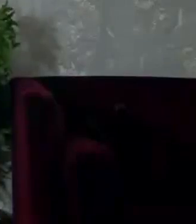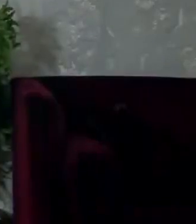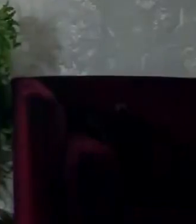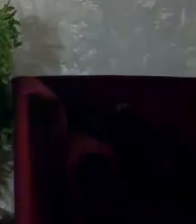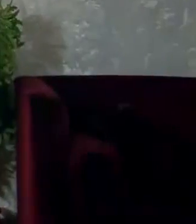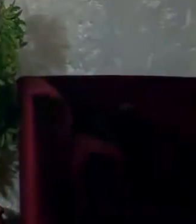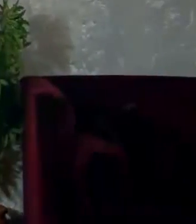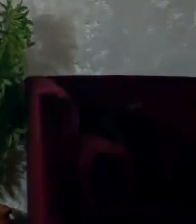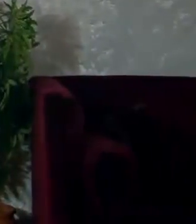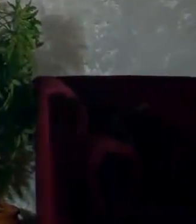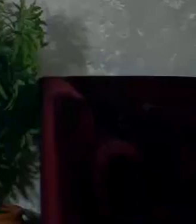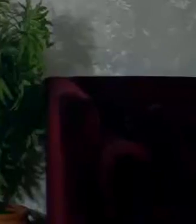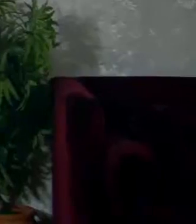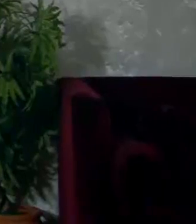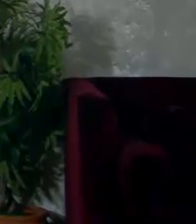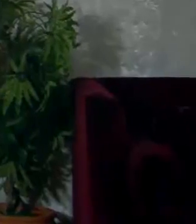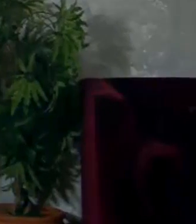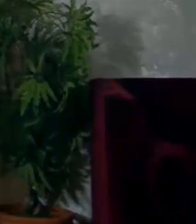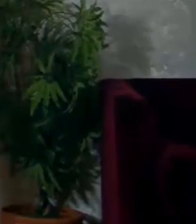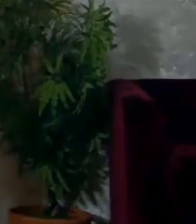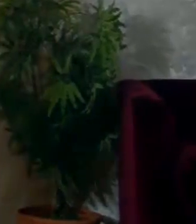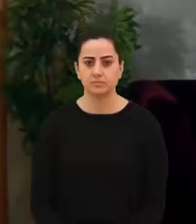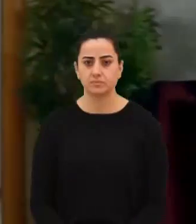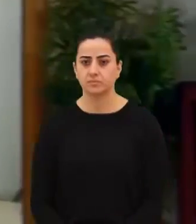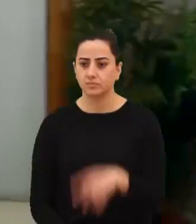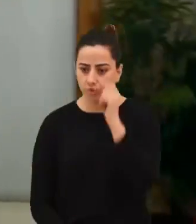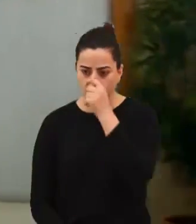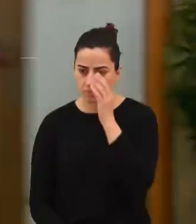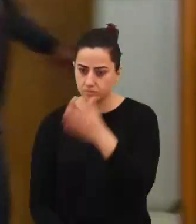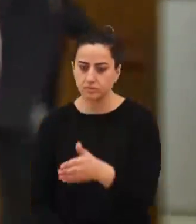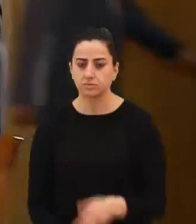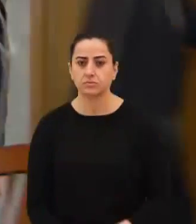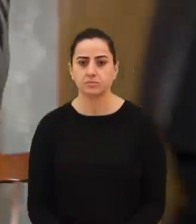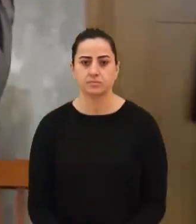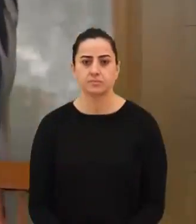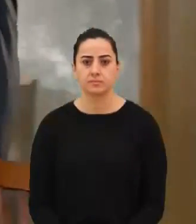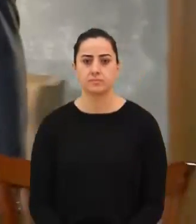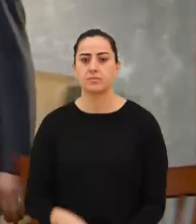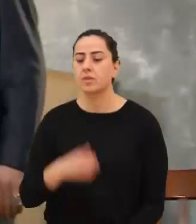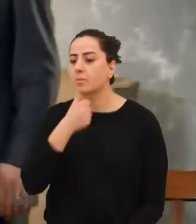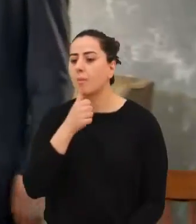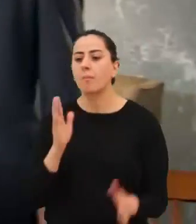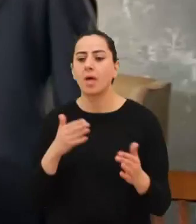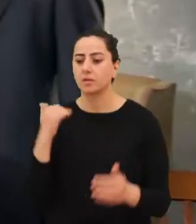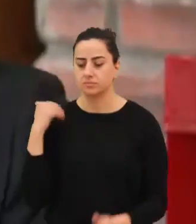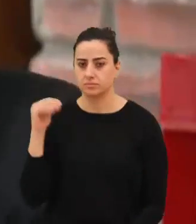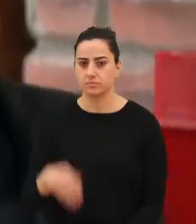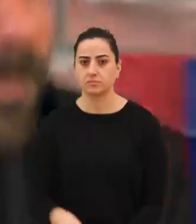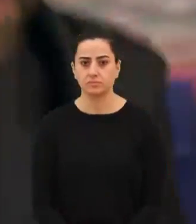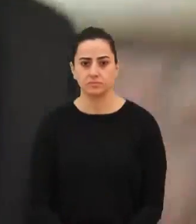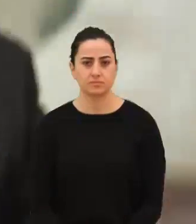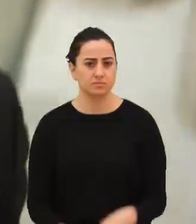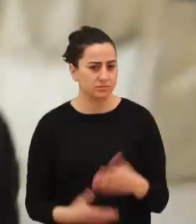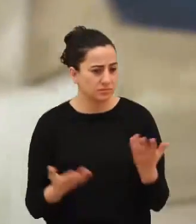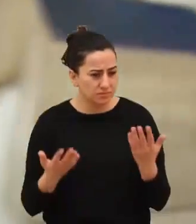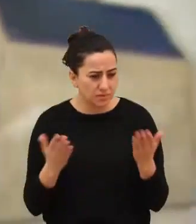30'lu yaşlarda uzun boylu sakallı bir adam içeri girdi. Kolay gelsin. Babanın paketini almaya geldim. Ne